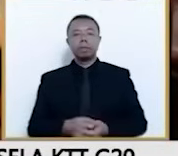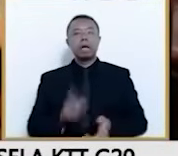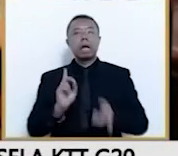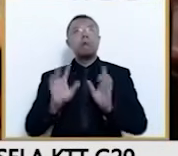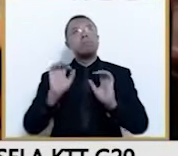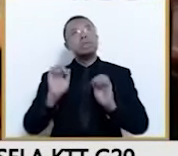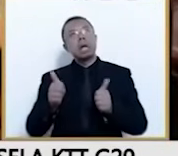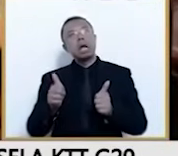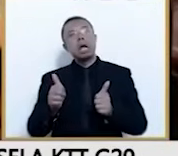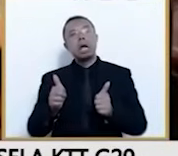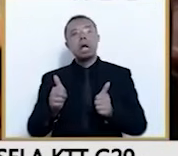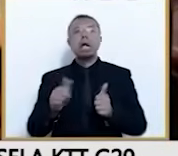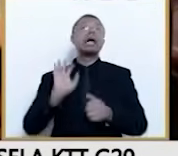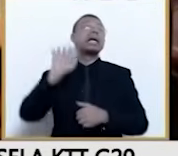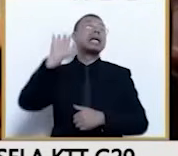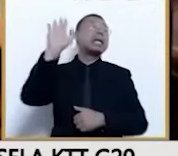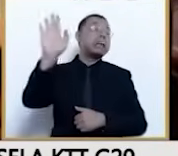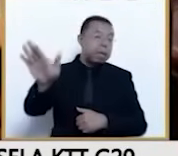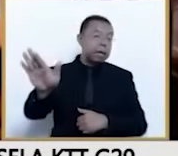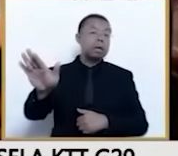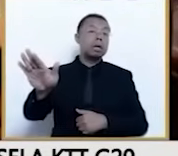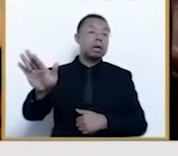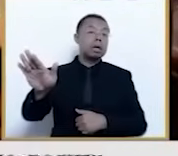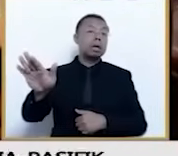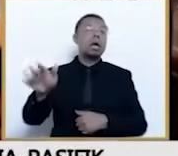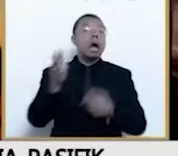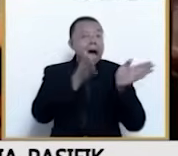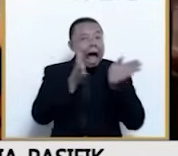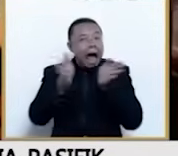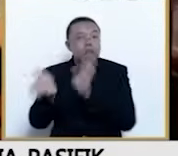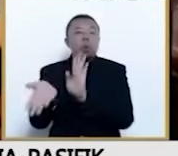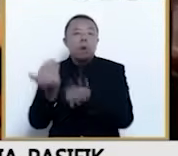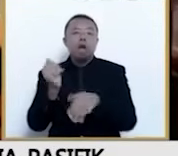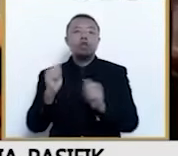Kalau bisa sih kedepannya ditata lagi